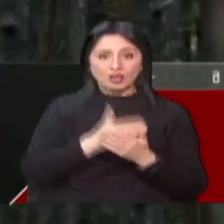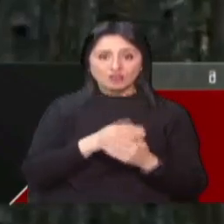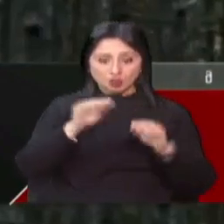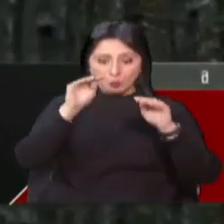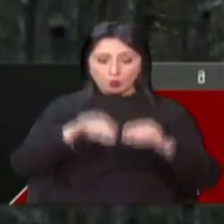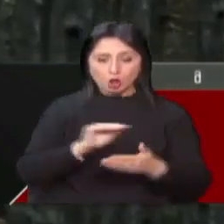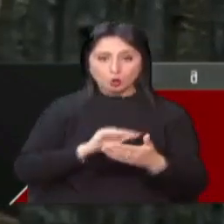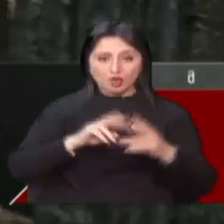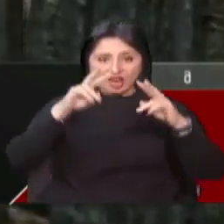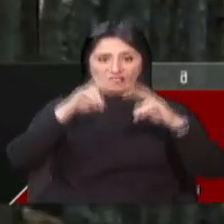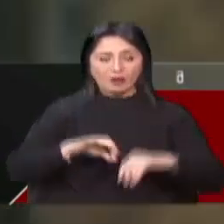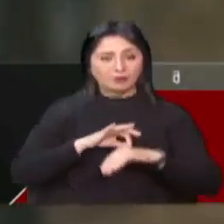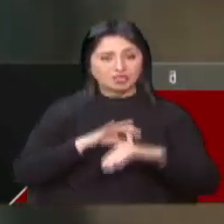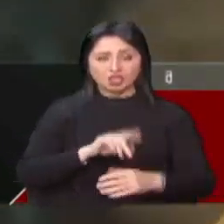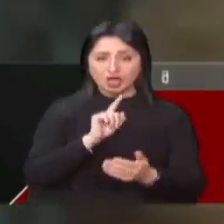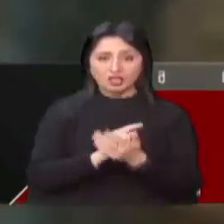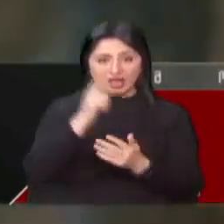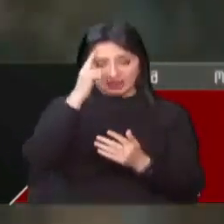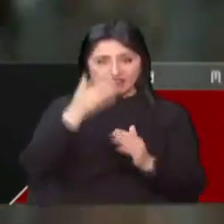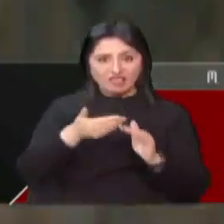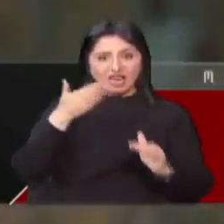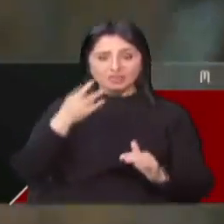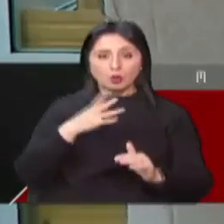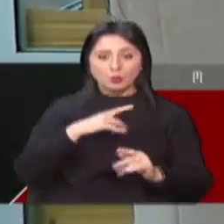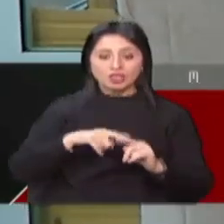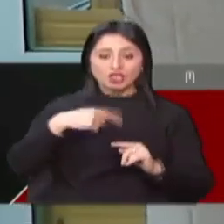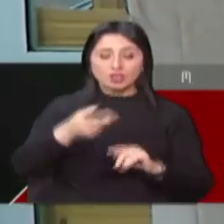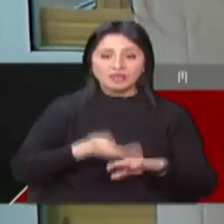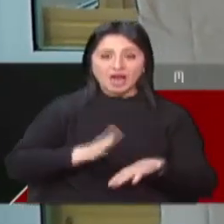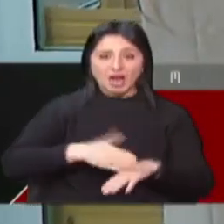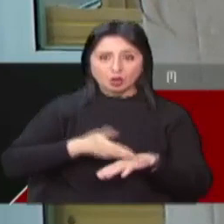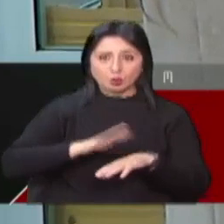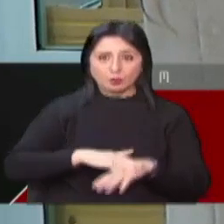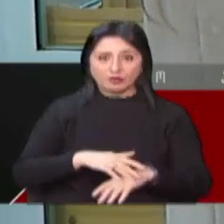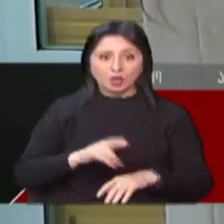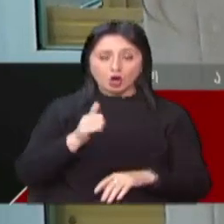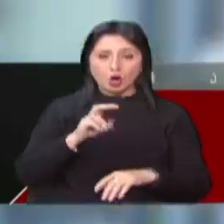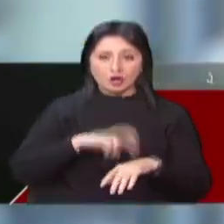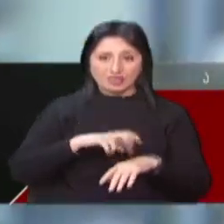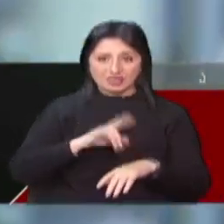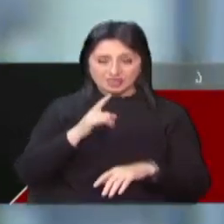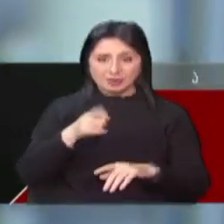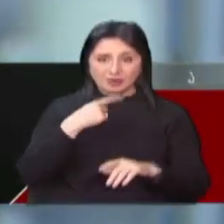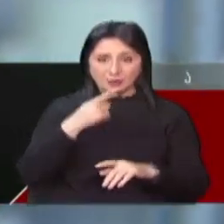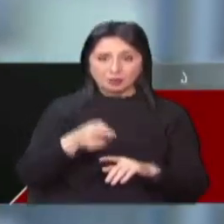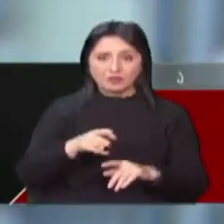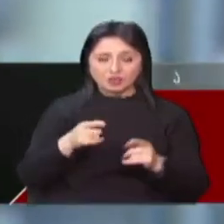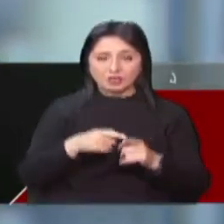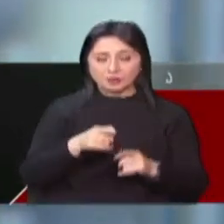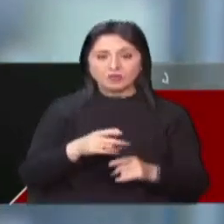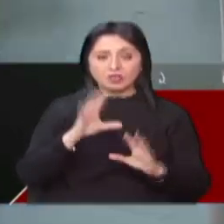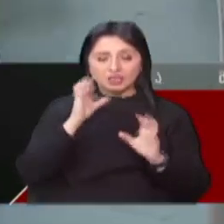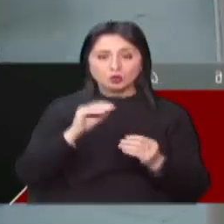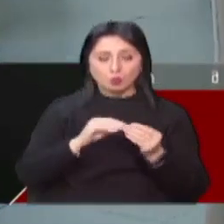პროტოკოლით გაწერილი კვლევების ჩატარება, რათა თავიდან იქნას აცილებული შემდგომი გართულებები. როგორც პედიატრი ნანა რურუა განმარტავს, ამ კუთხე